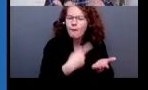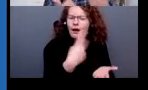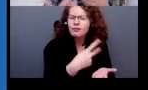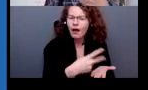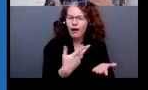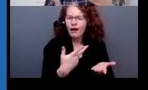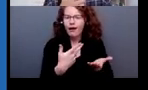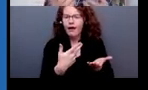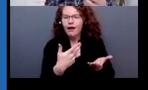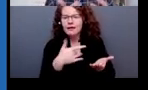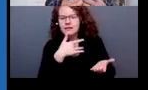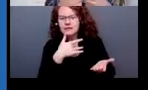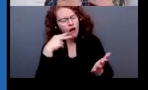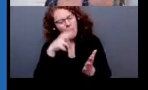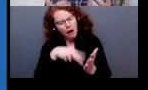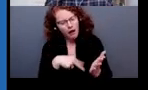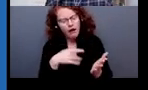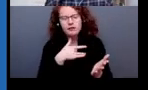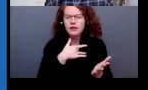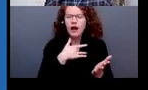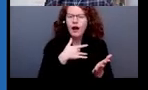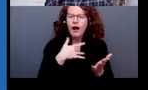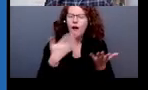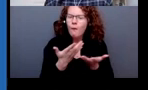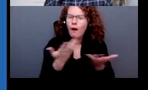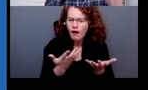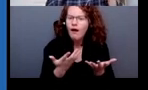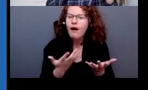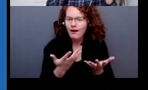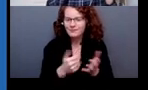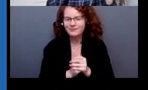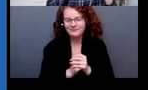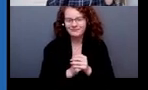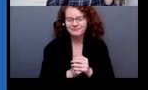réparer, ressentaient ou pensaient de là où on se trouvait dans le projet.